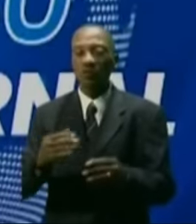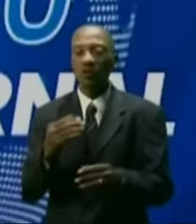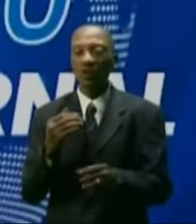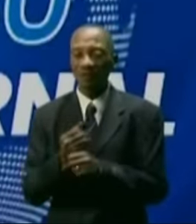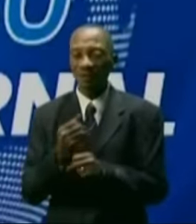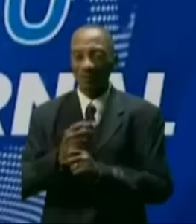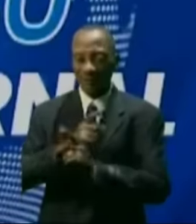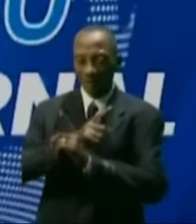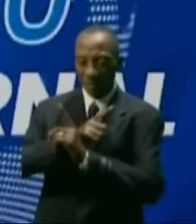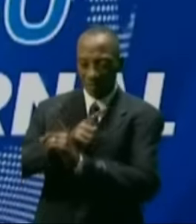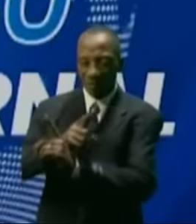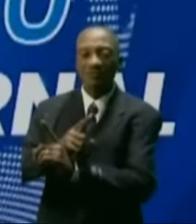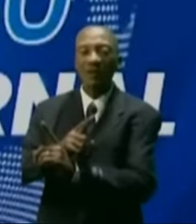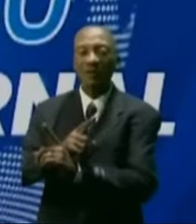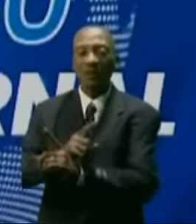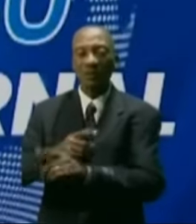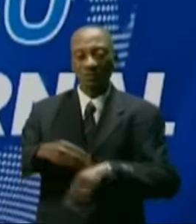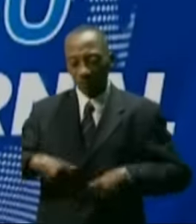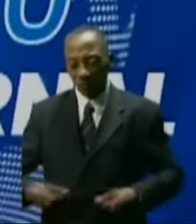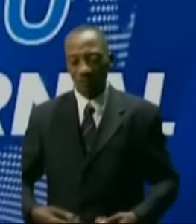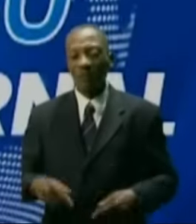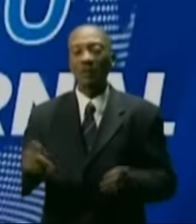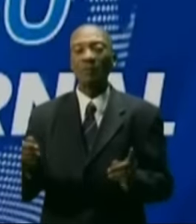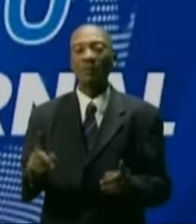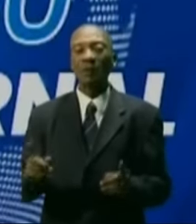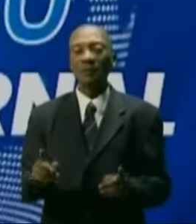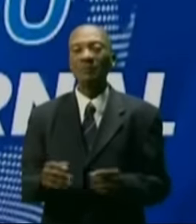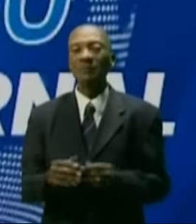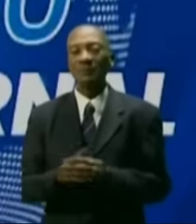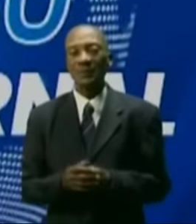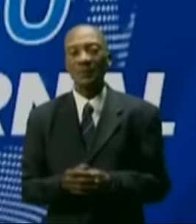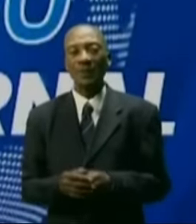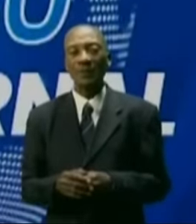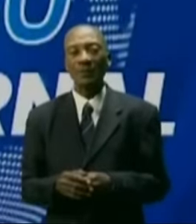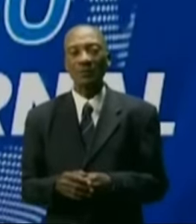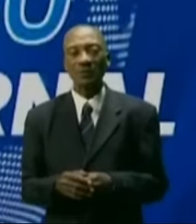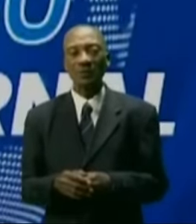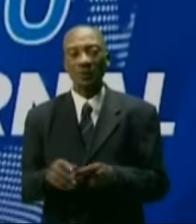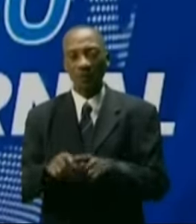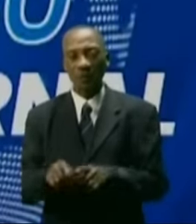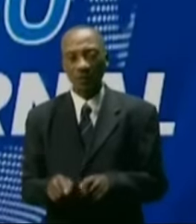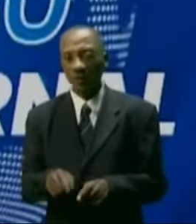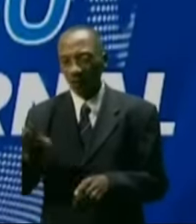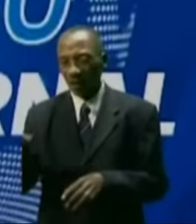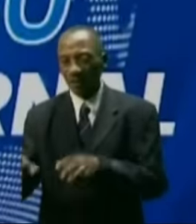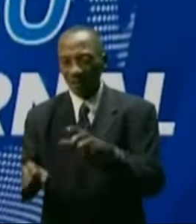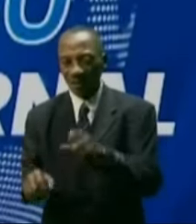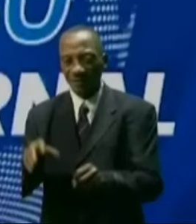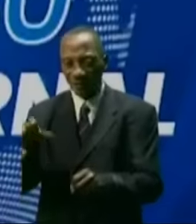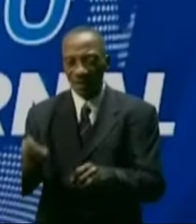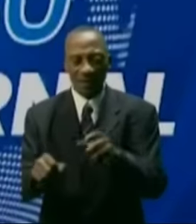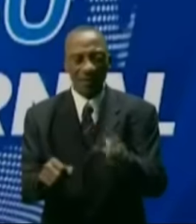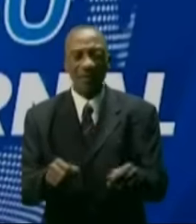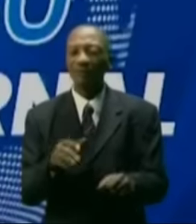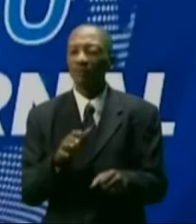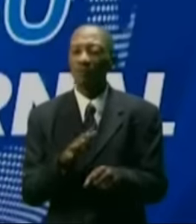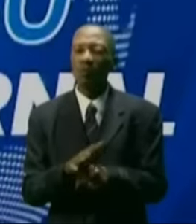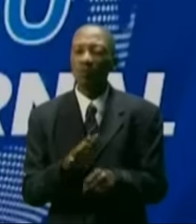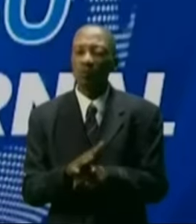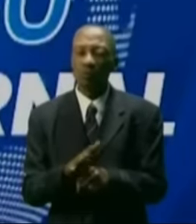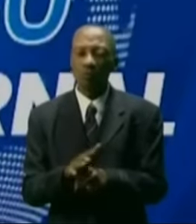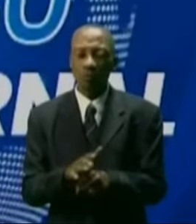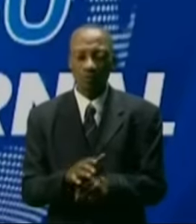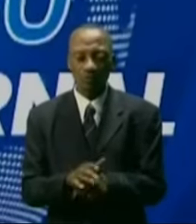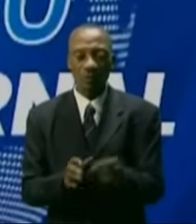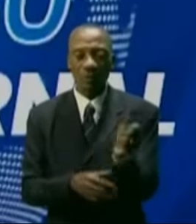de neutraliser plusieurs d'entre eux et de libérer un bon nombre d'otages civils. Le gouvernement de la